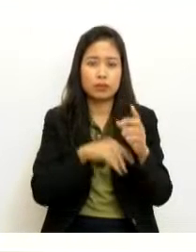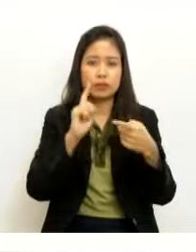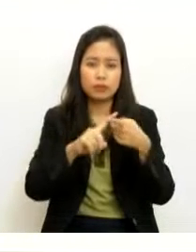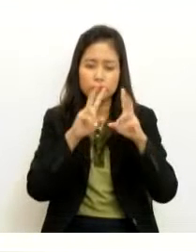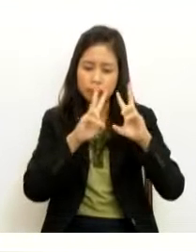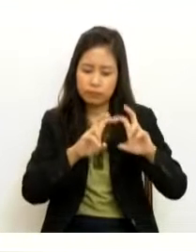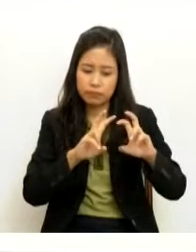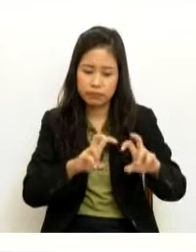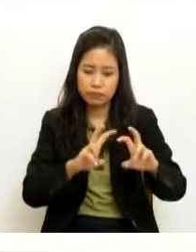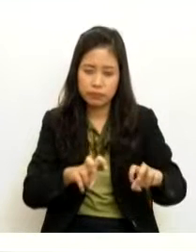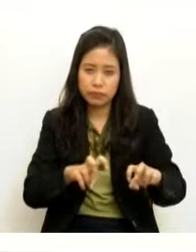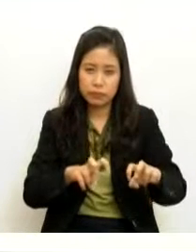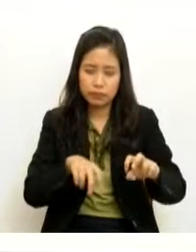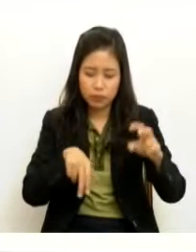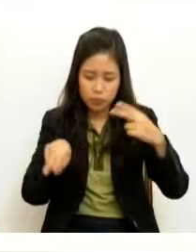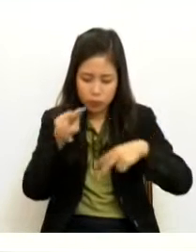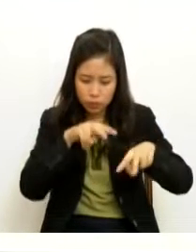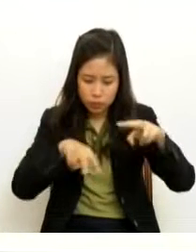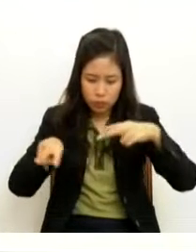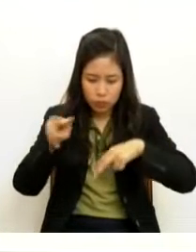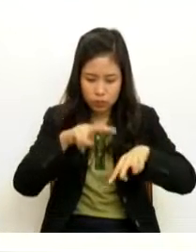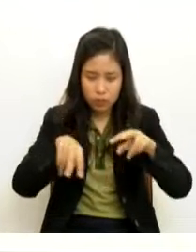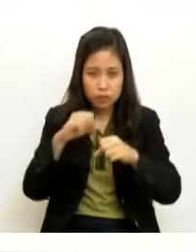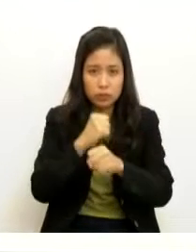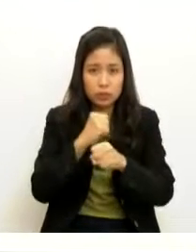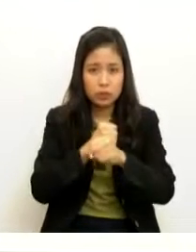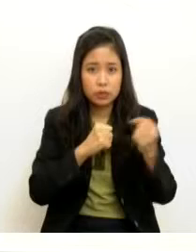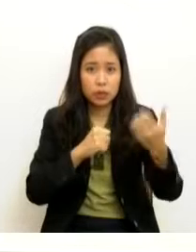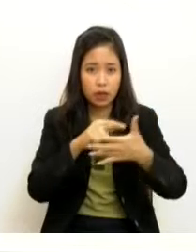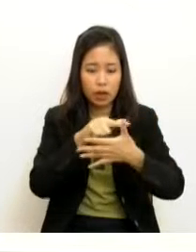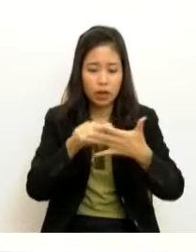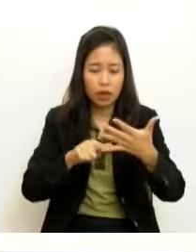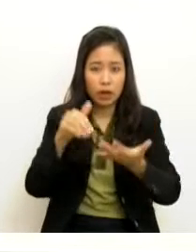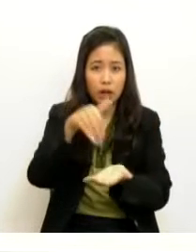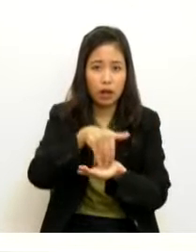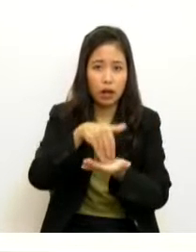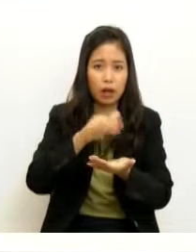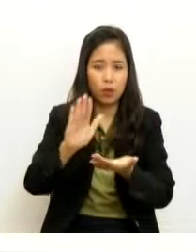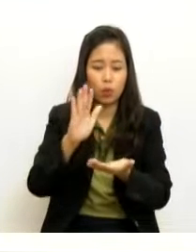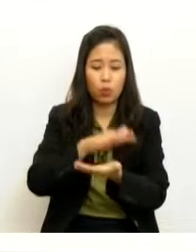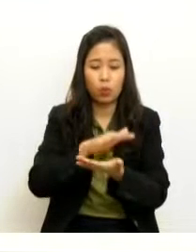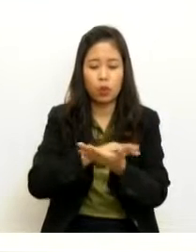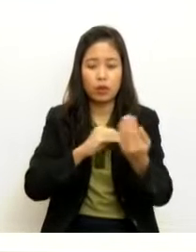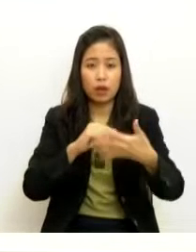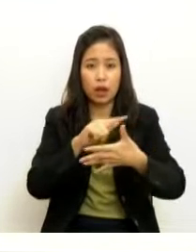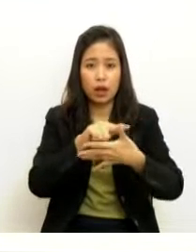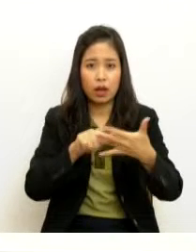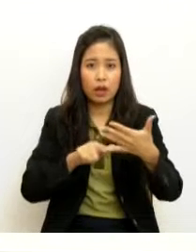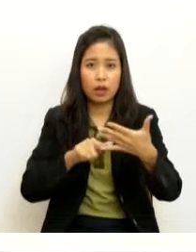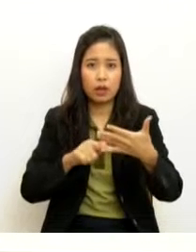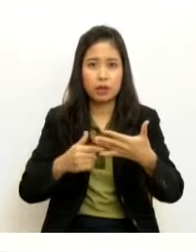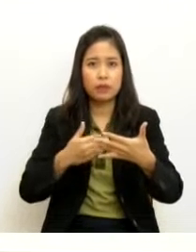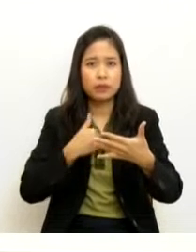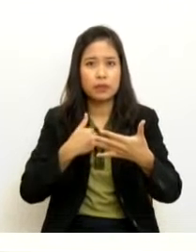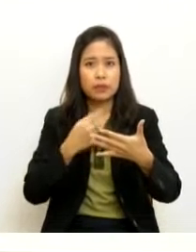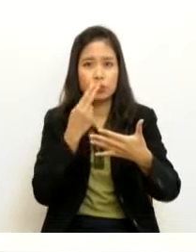ว่าในงาน5งานที่ผมว่าเนี่ย4งานหลักของโรงเรียนและ5งานที่เกิดจากนโยบายและหน่วยงานอื่นเนี่ยไปดูซิว่